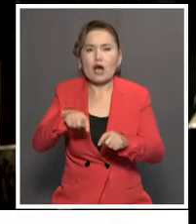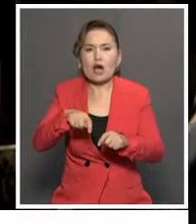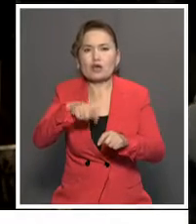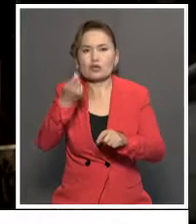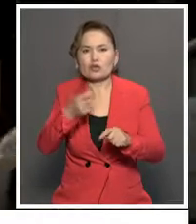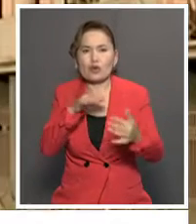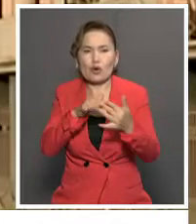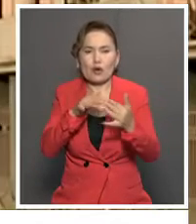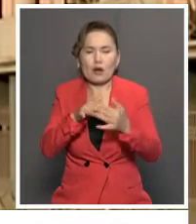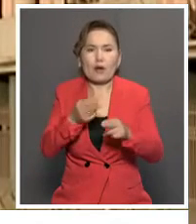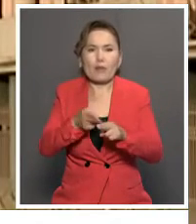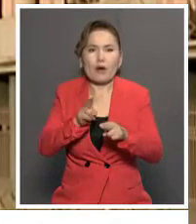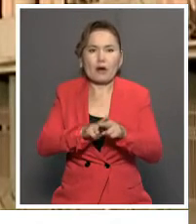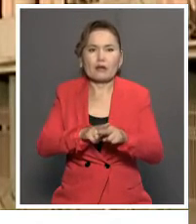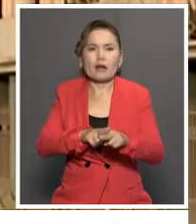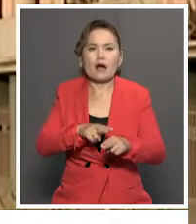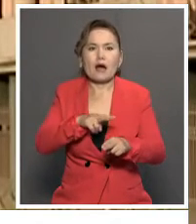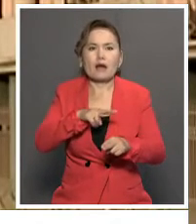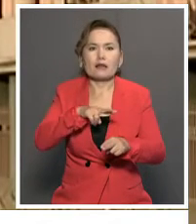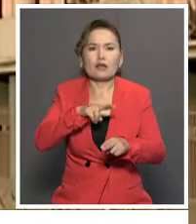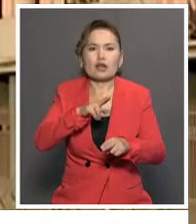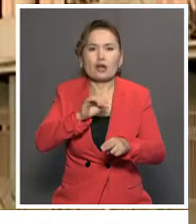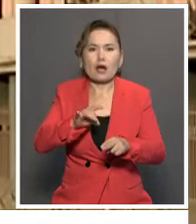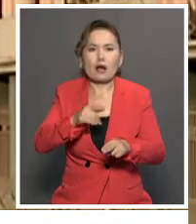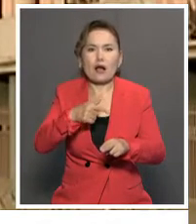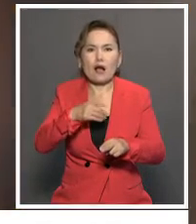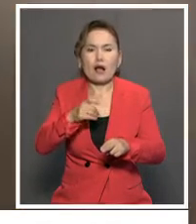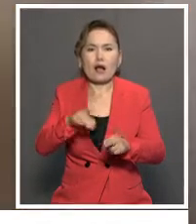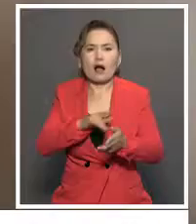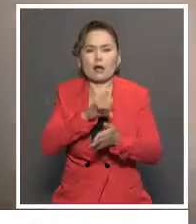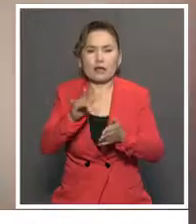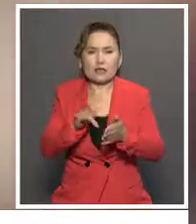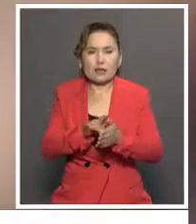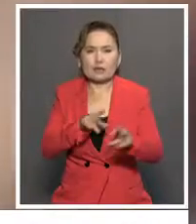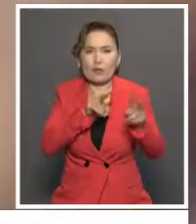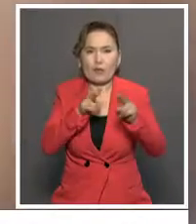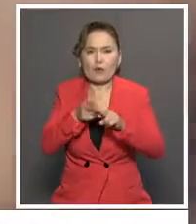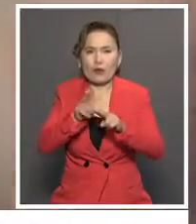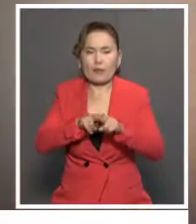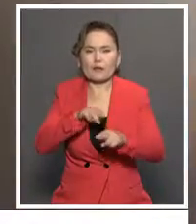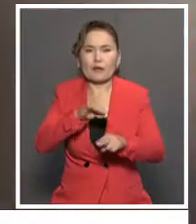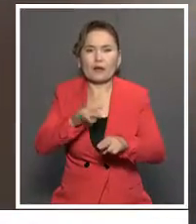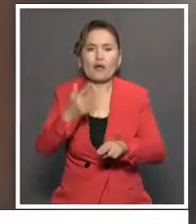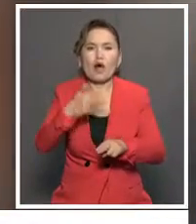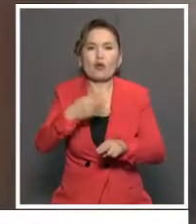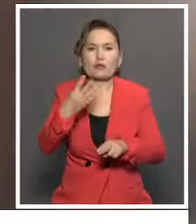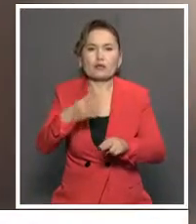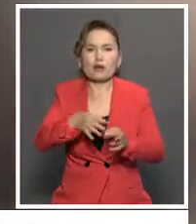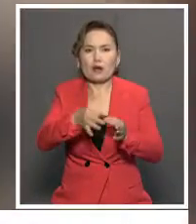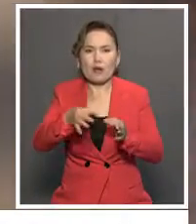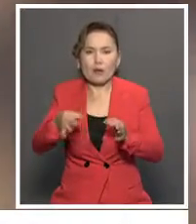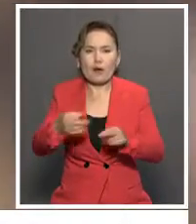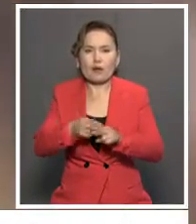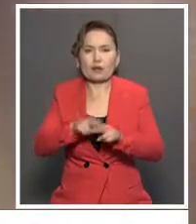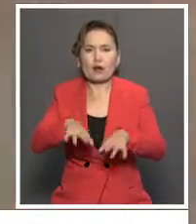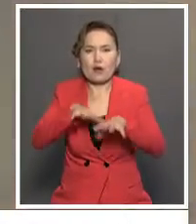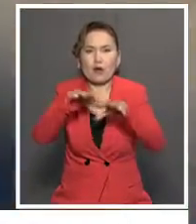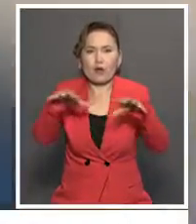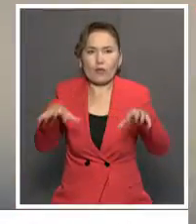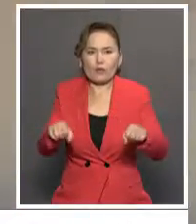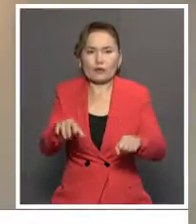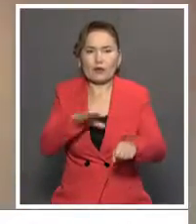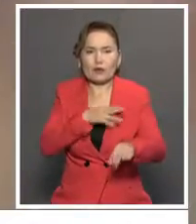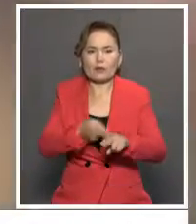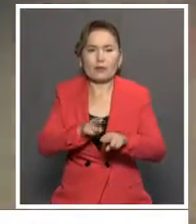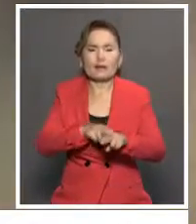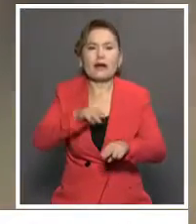жатқан радикалдық ұйым Лашкар-Гах қаласында бақылау алған. Осылайша Талибан 34 провинцияның 3-тен 1-нің астанасын